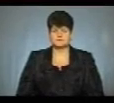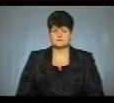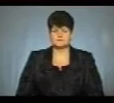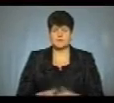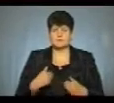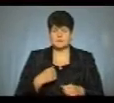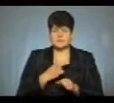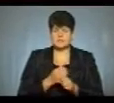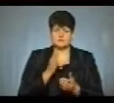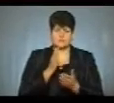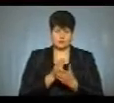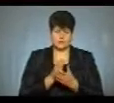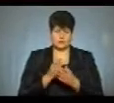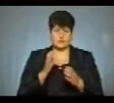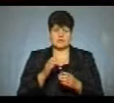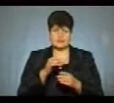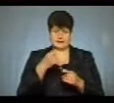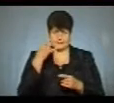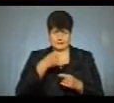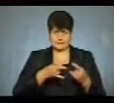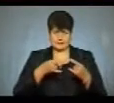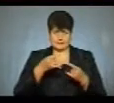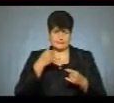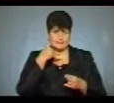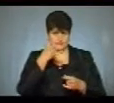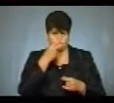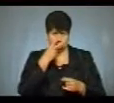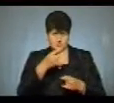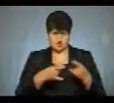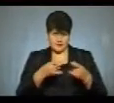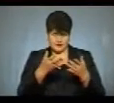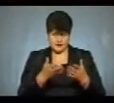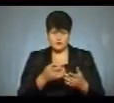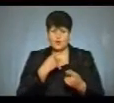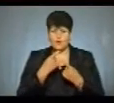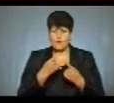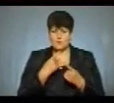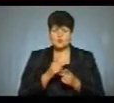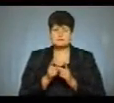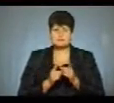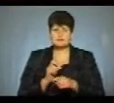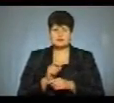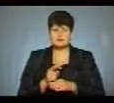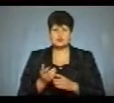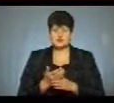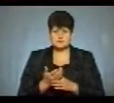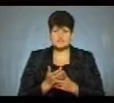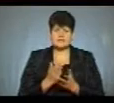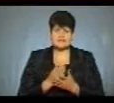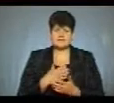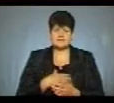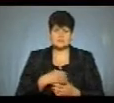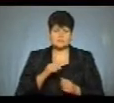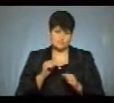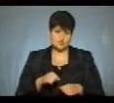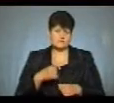Ми працюємо у прямому ефірі, телефон студії бачите на своїх екранах, говоримо про зміни у призначенні субсидій, тож є можливість